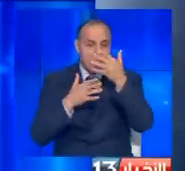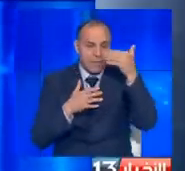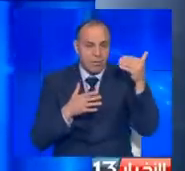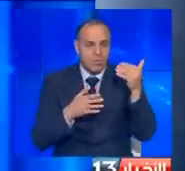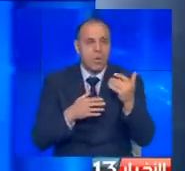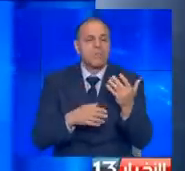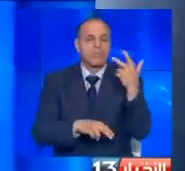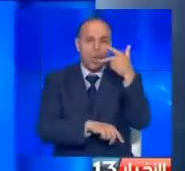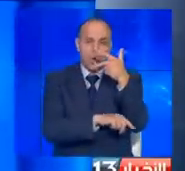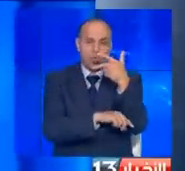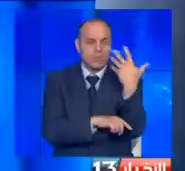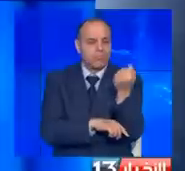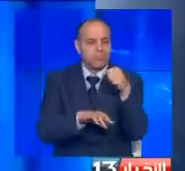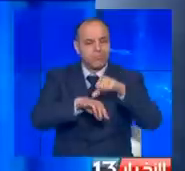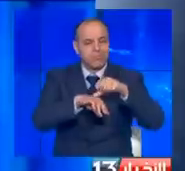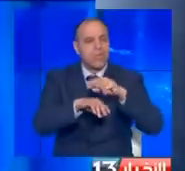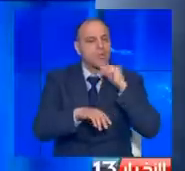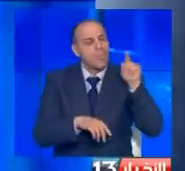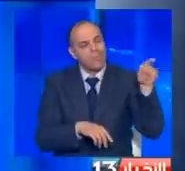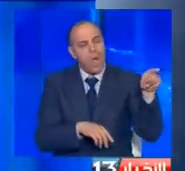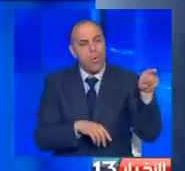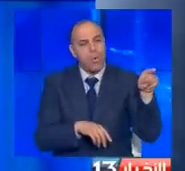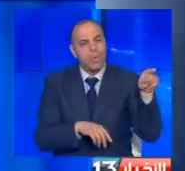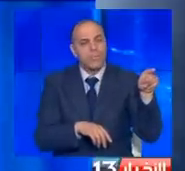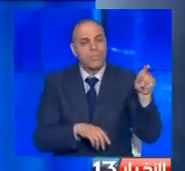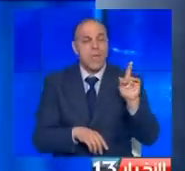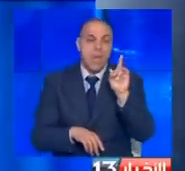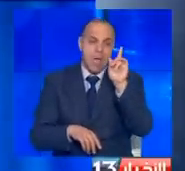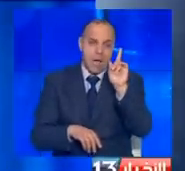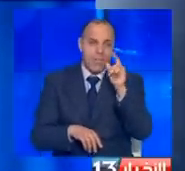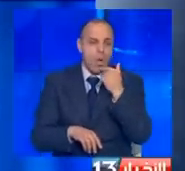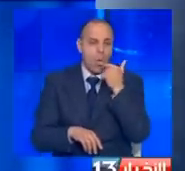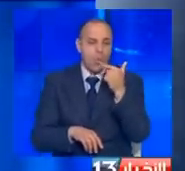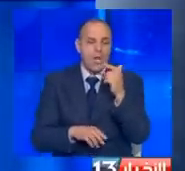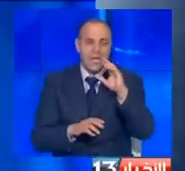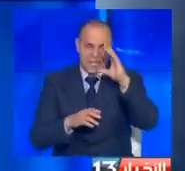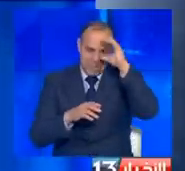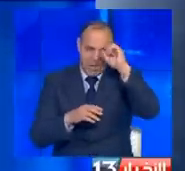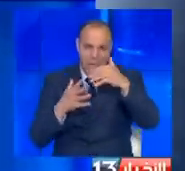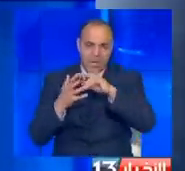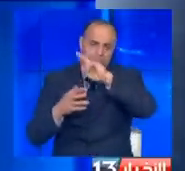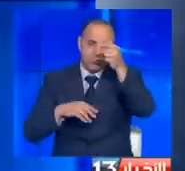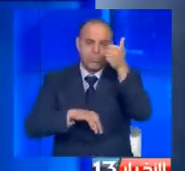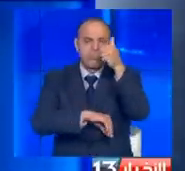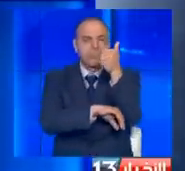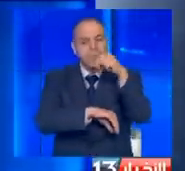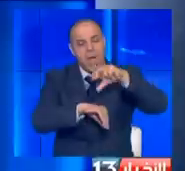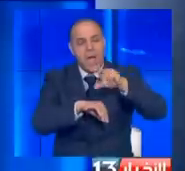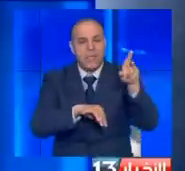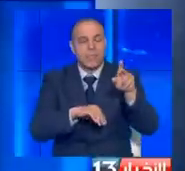الاعتراف بالقدس عاصمه للكيان الصهيوني المحتل ونقل السفاره الامريكيه الايحاء